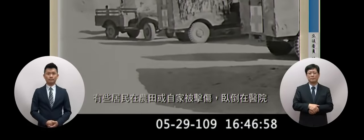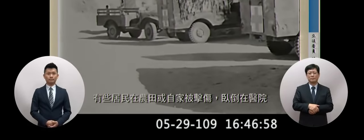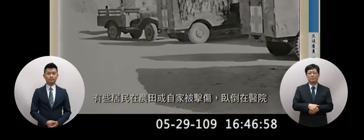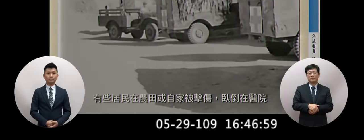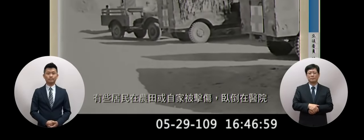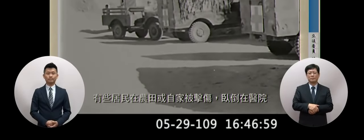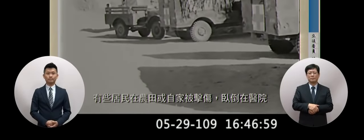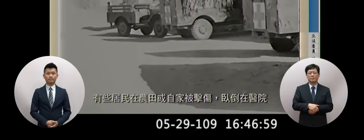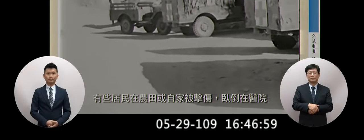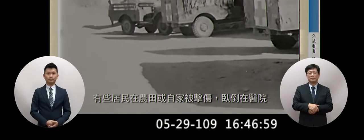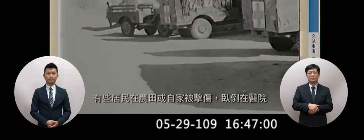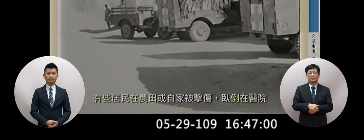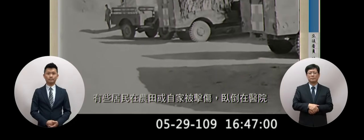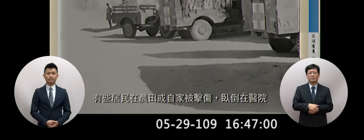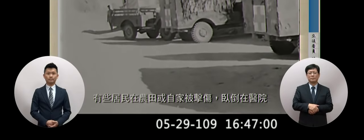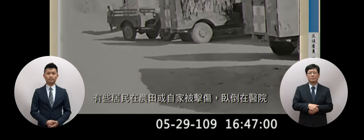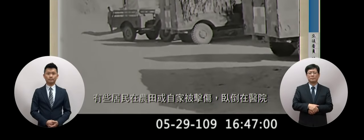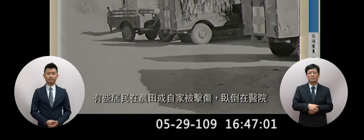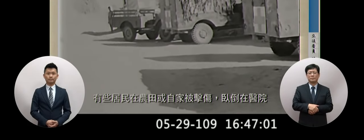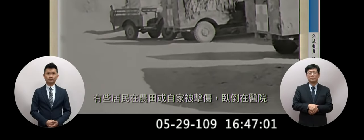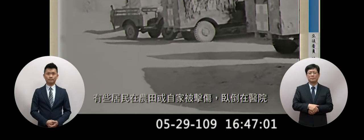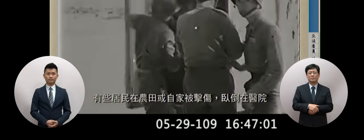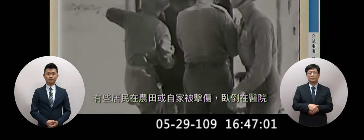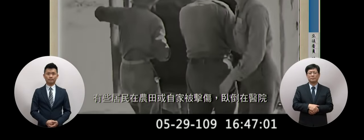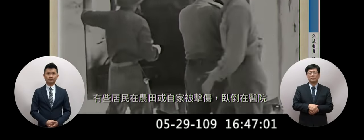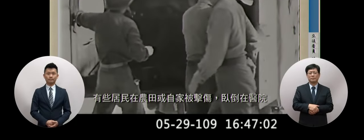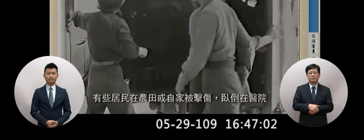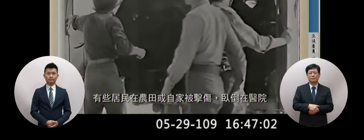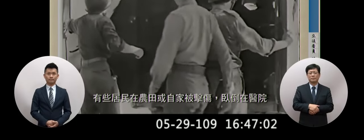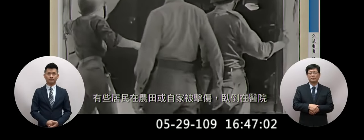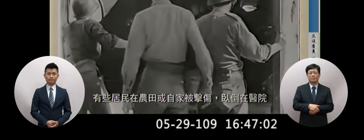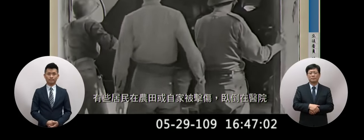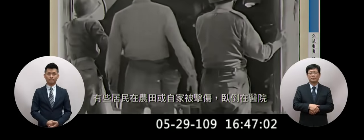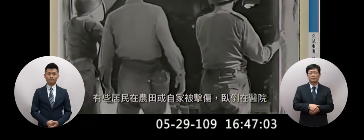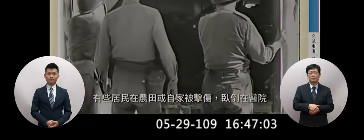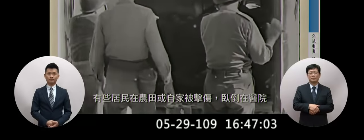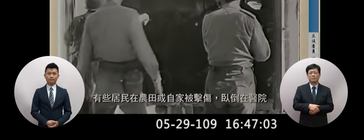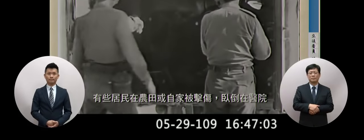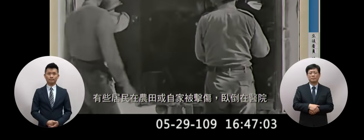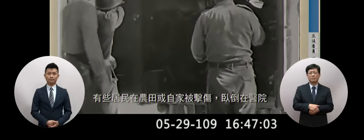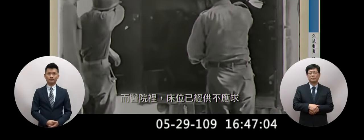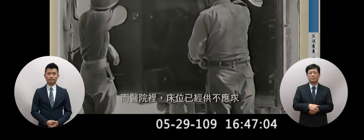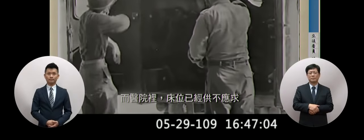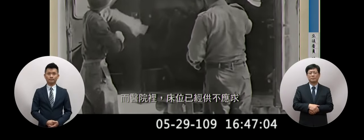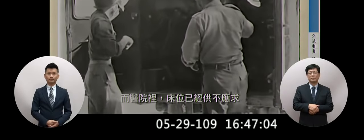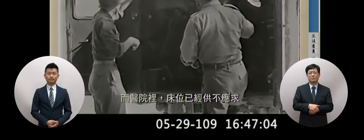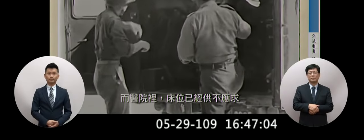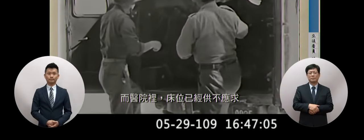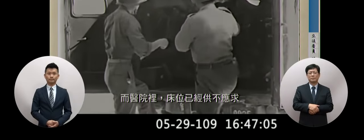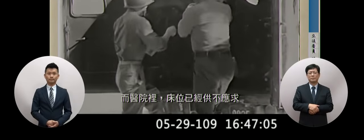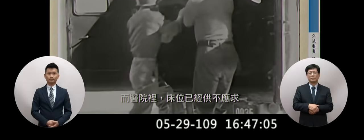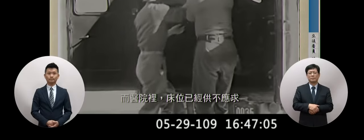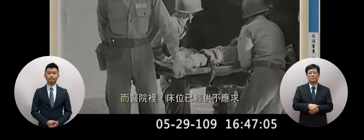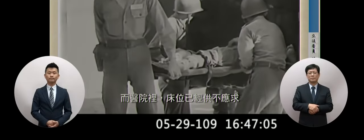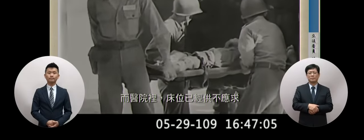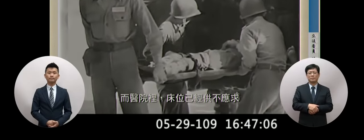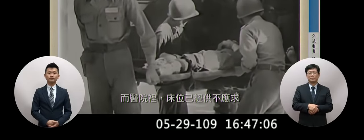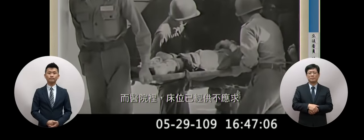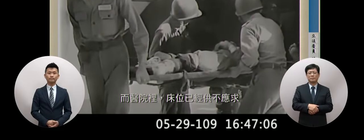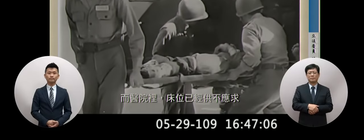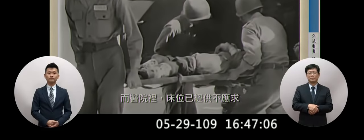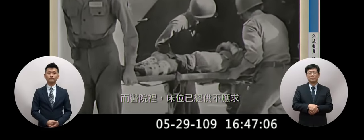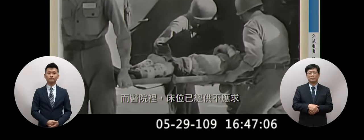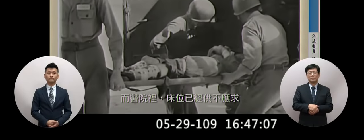Some have been struck down in their fields or in their homes and lie wounded in hospitals. Hospitals without